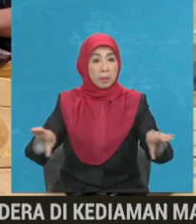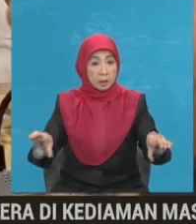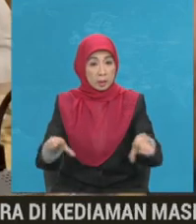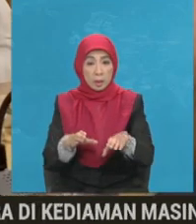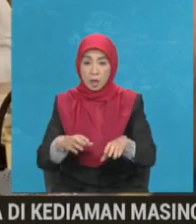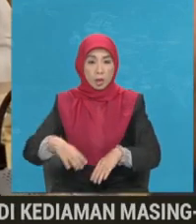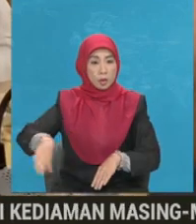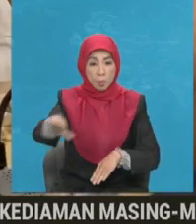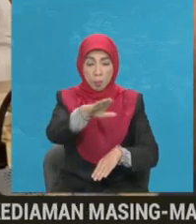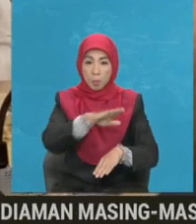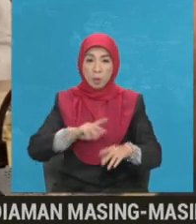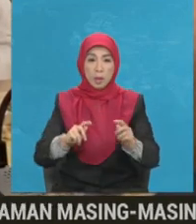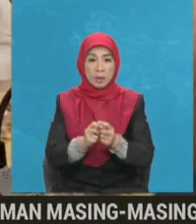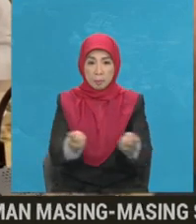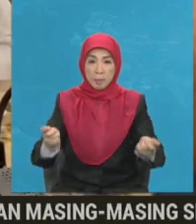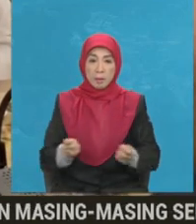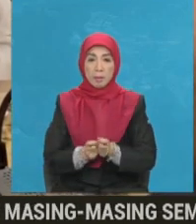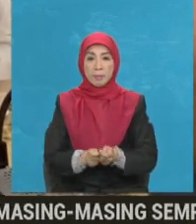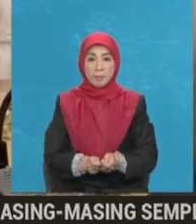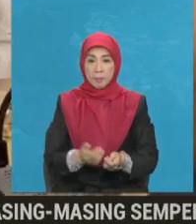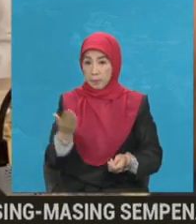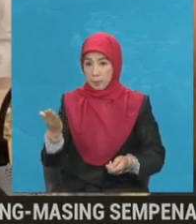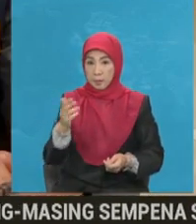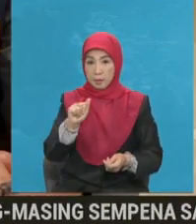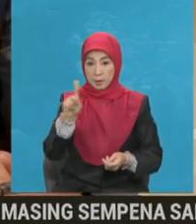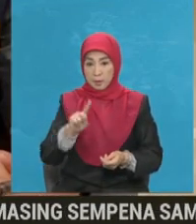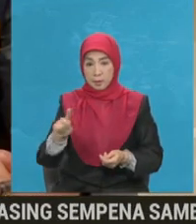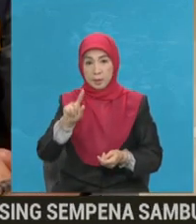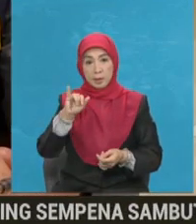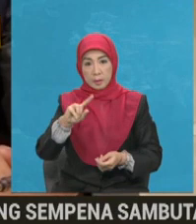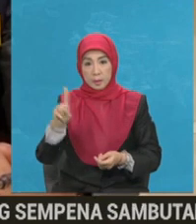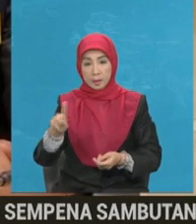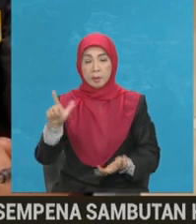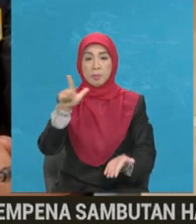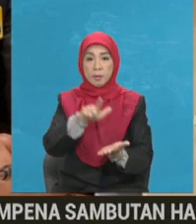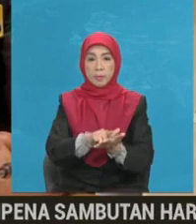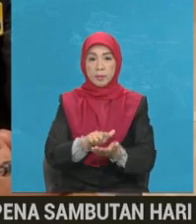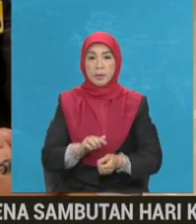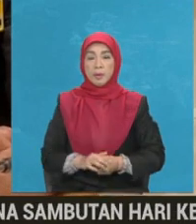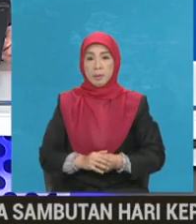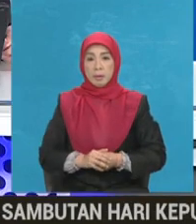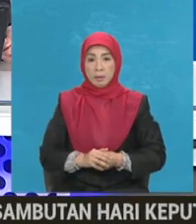haji Hai dari Mekah al-mukarramah azamat Melaporkan untuk berita arti